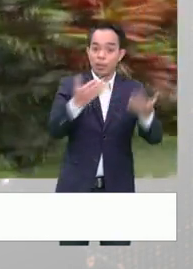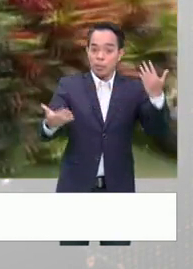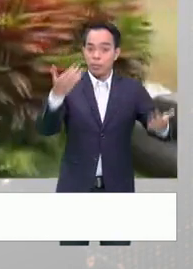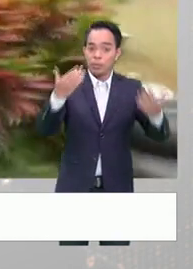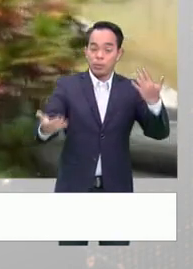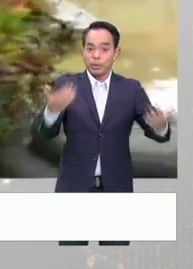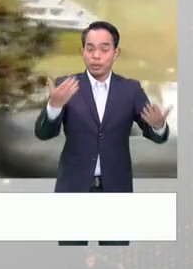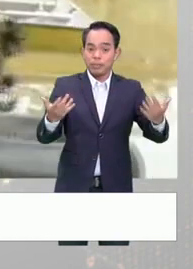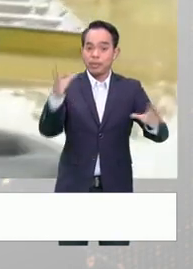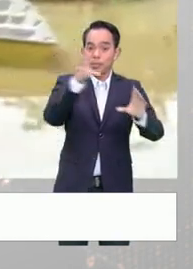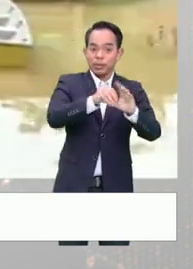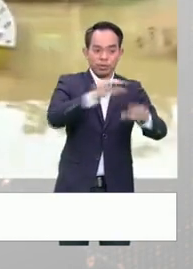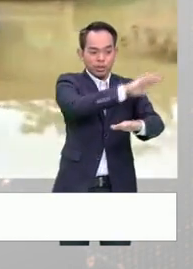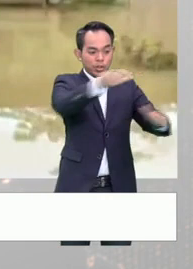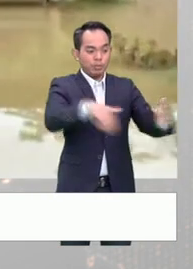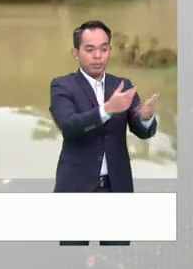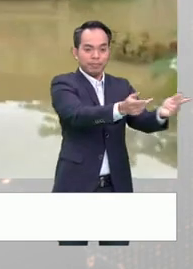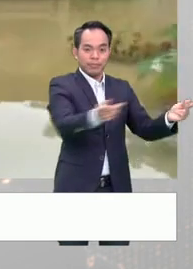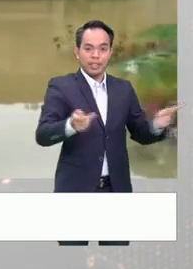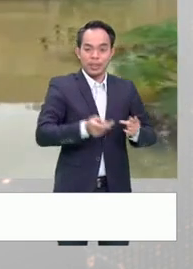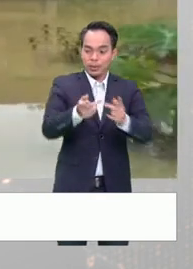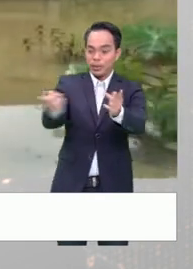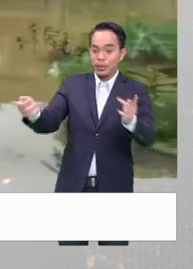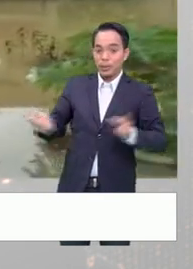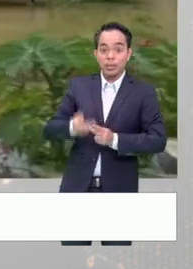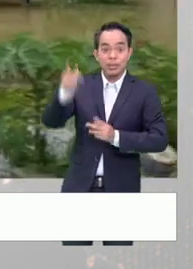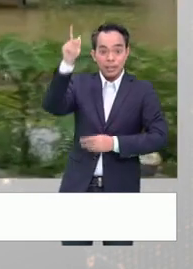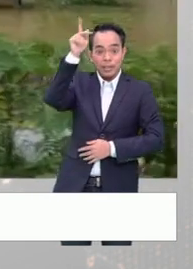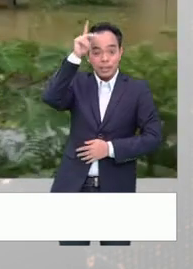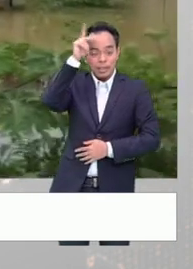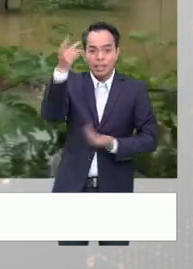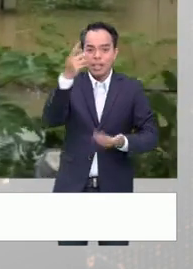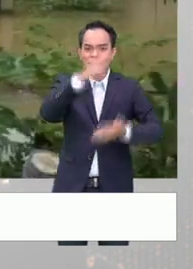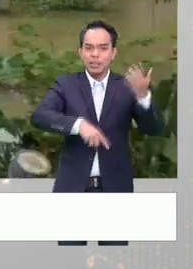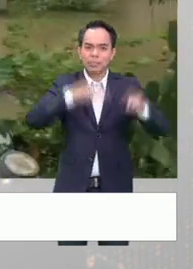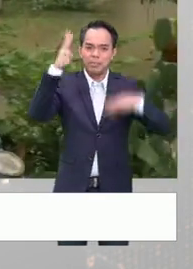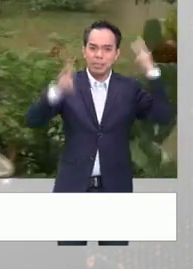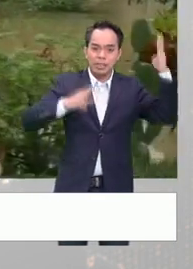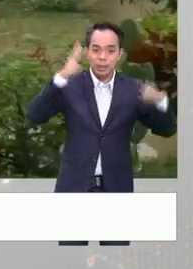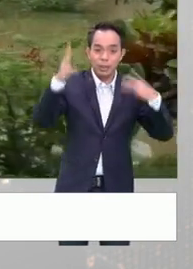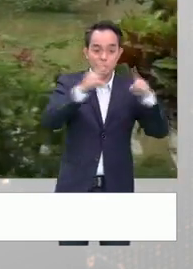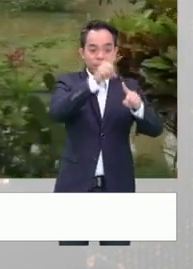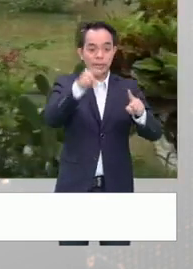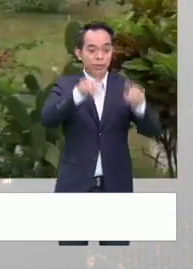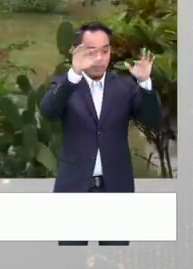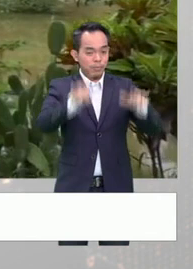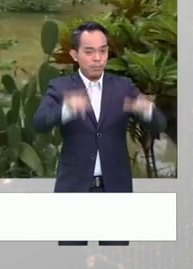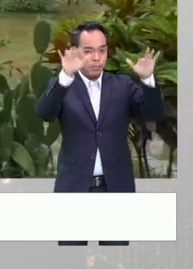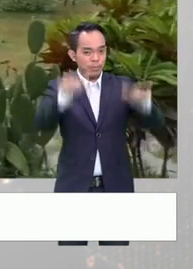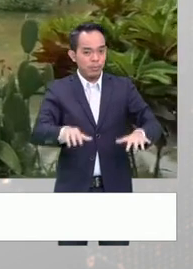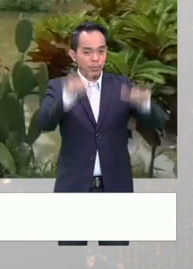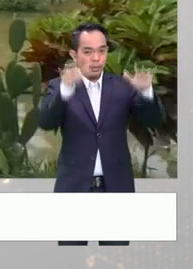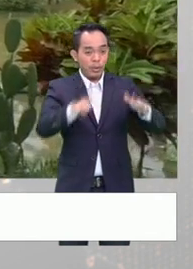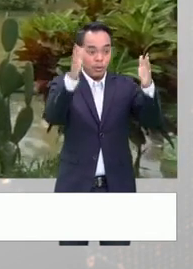mungkin meliputi keseluruhan kawasan di pantai ini dan aku ingin memindahkan Sudah pasti yang berbeda hujan turun di kawasan pedalaman